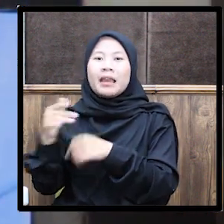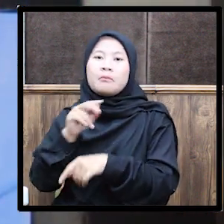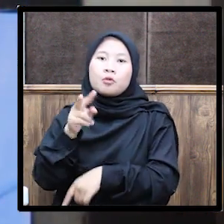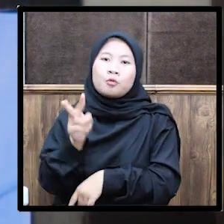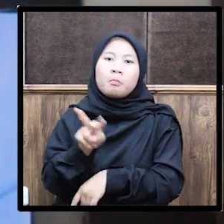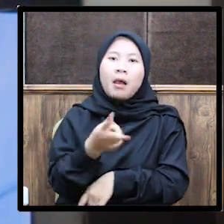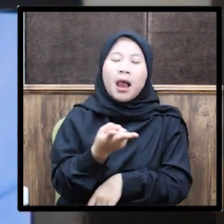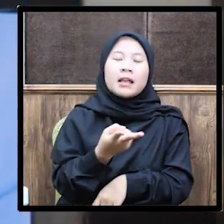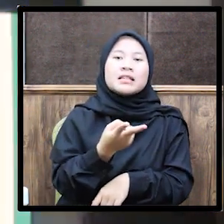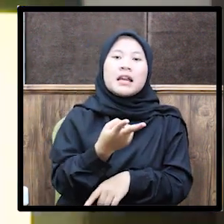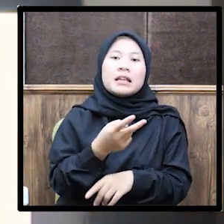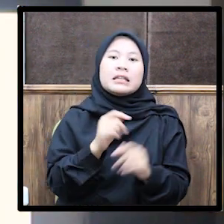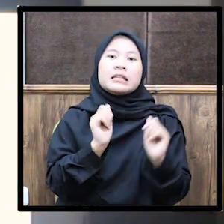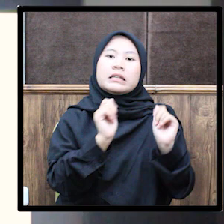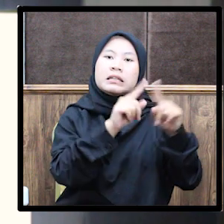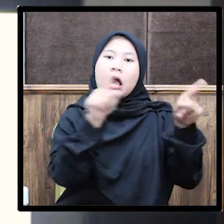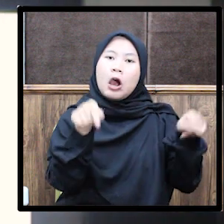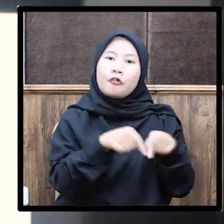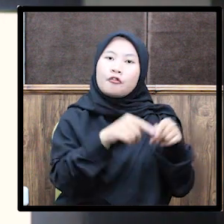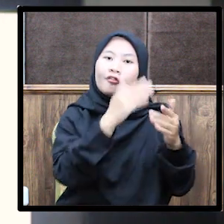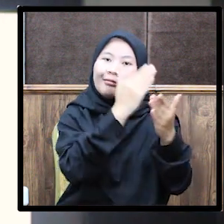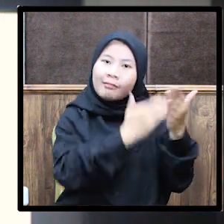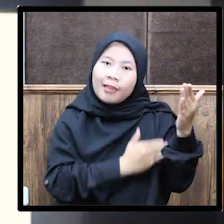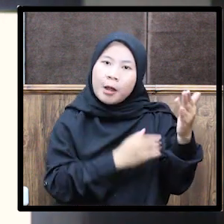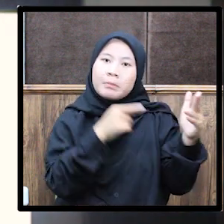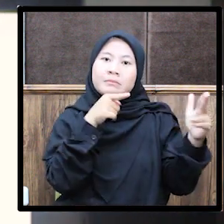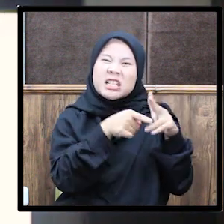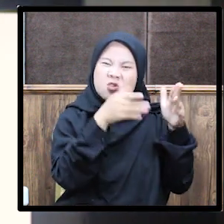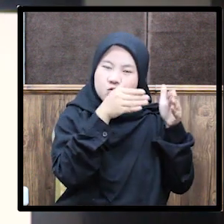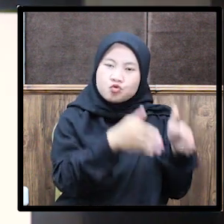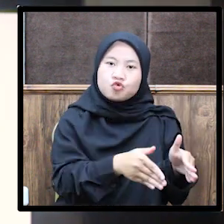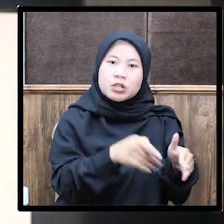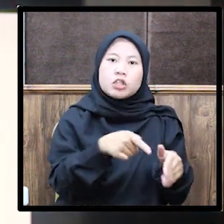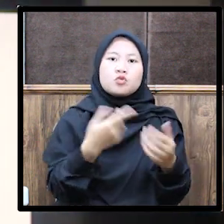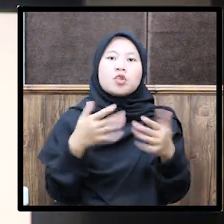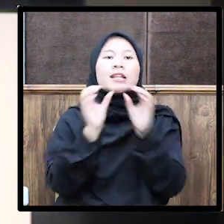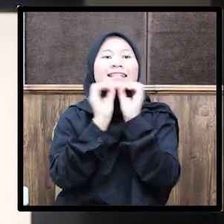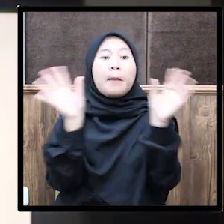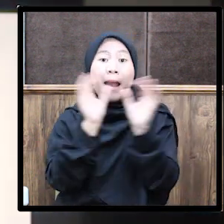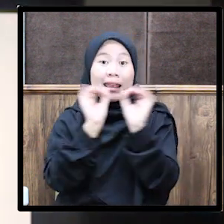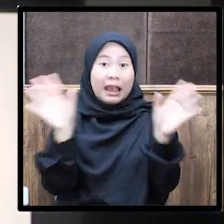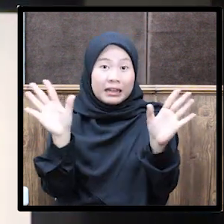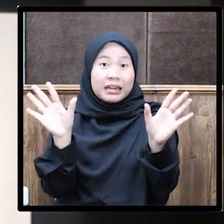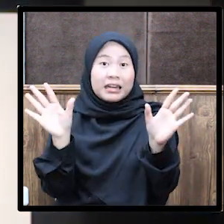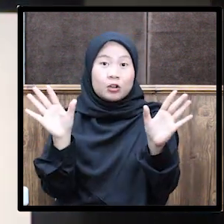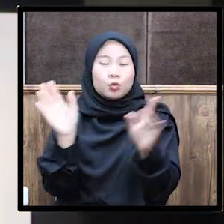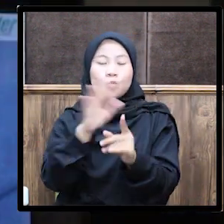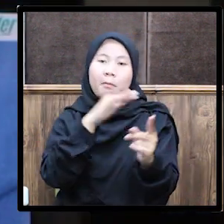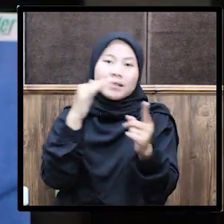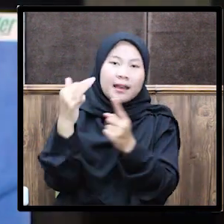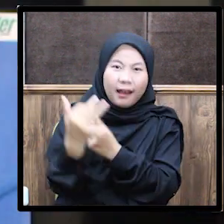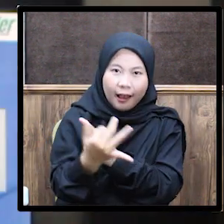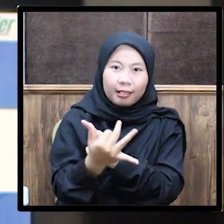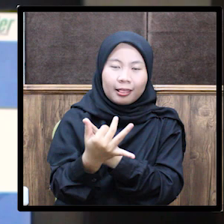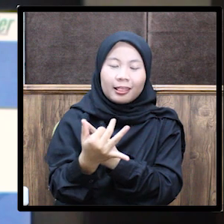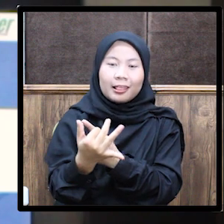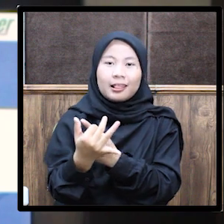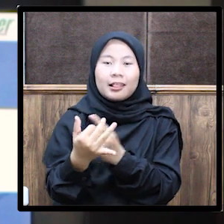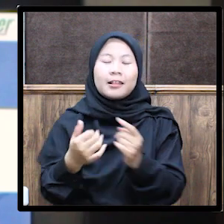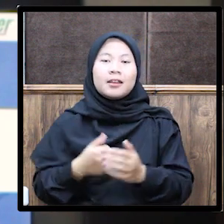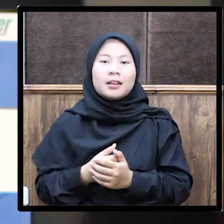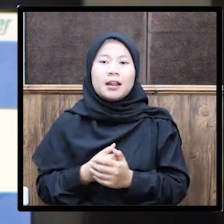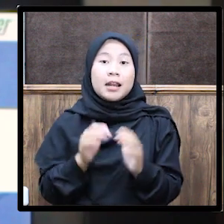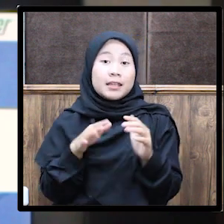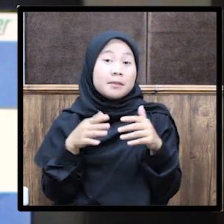5 surat suara. Itu informasi-informasi terbaru itu harus kami sampaikan kepada publik, kepada masyarakat, termasuk teman-teman